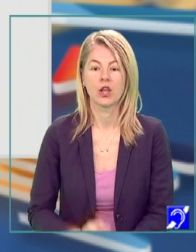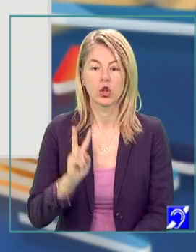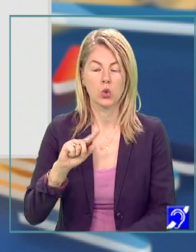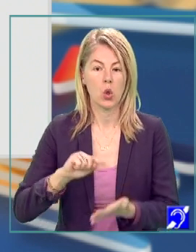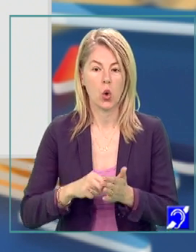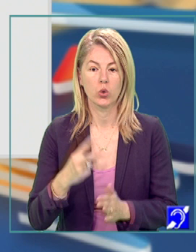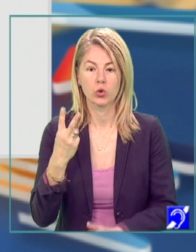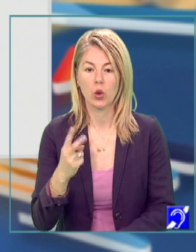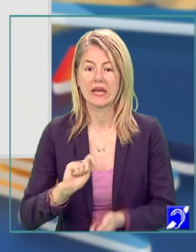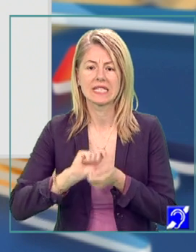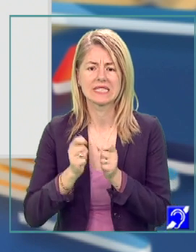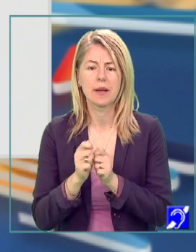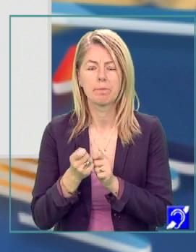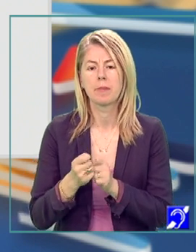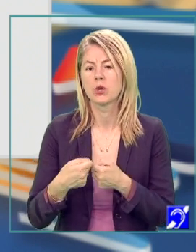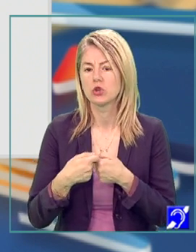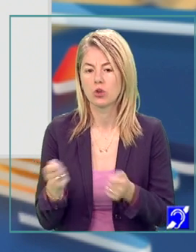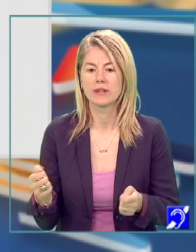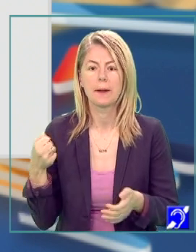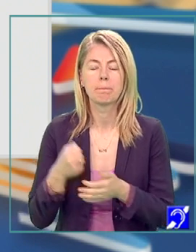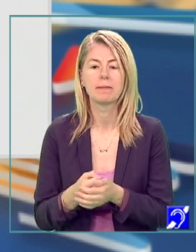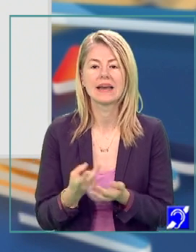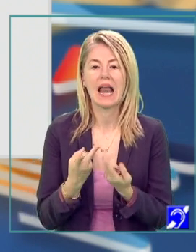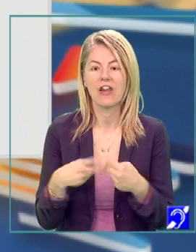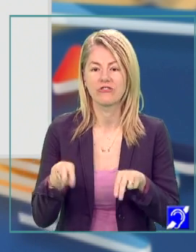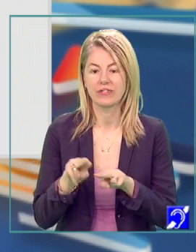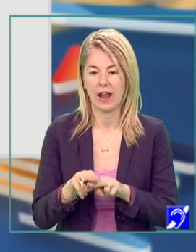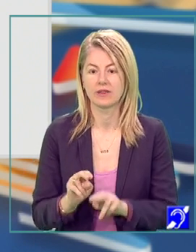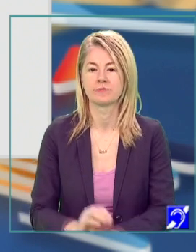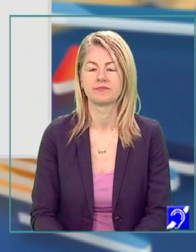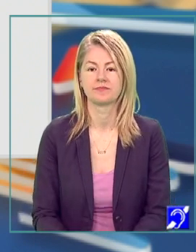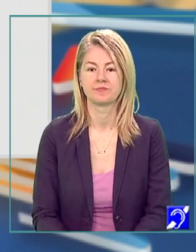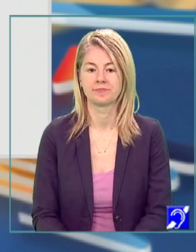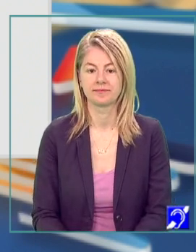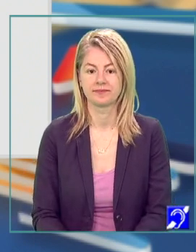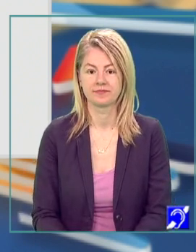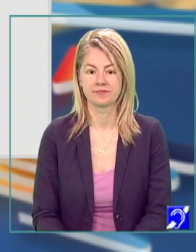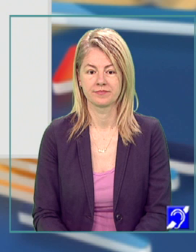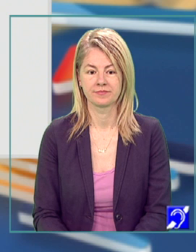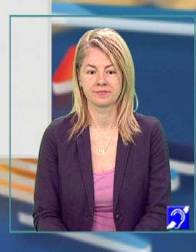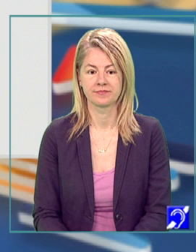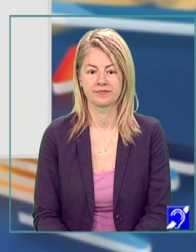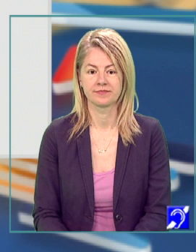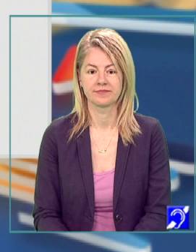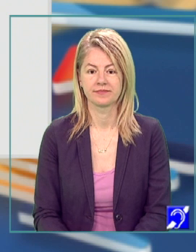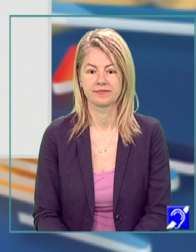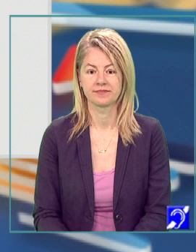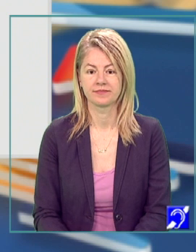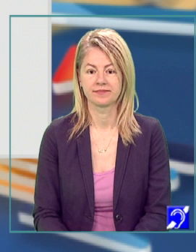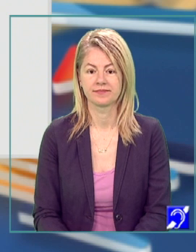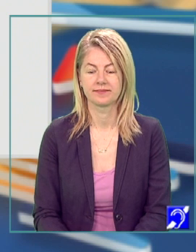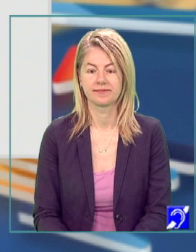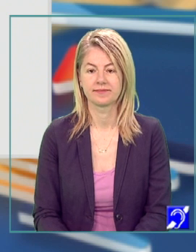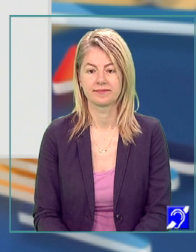este egal cu 2 ori 2. E de 3 este egal 2 ori 3 și așa mai